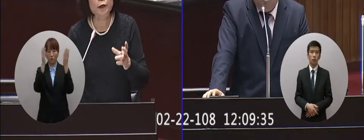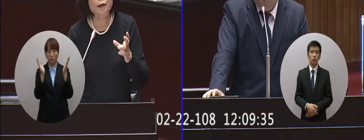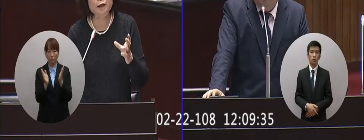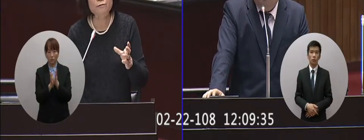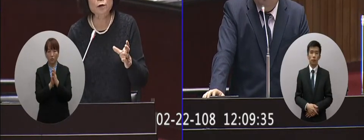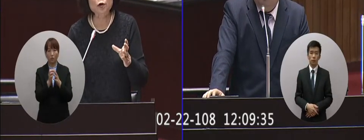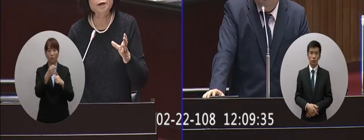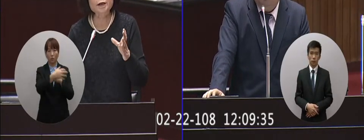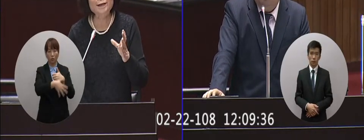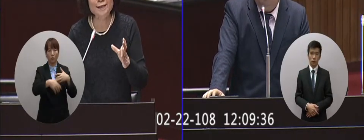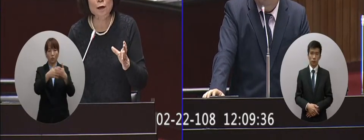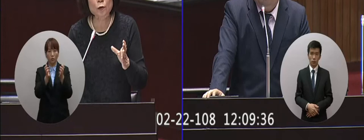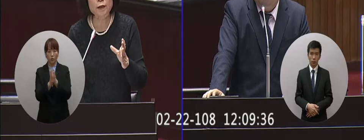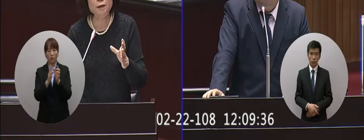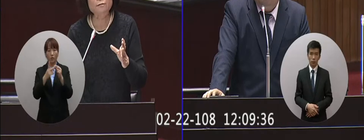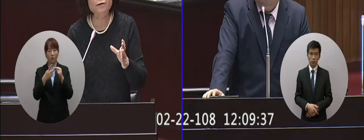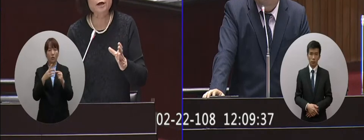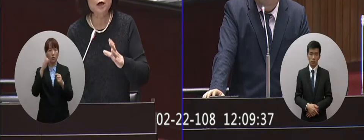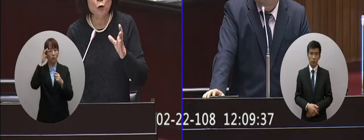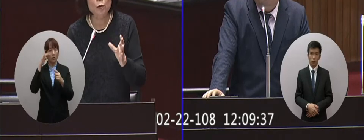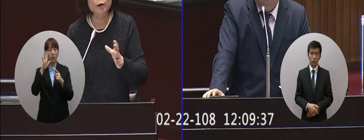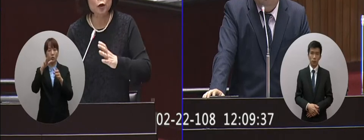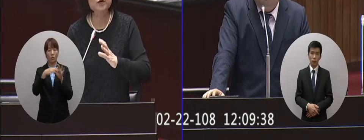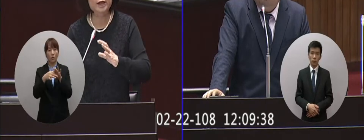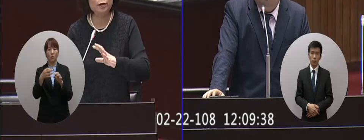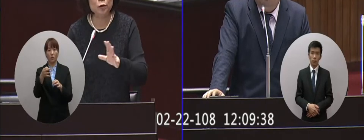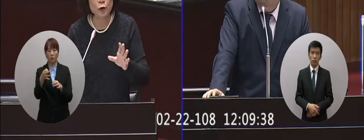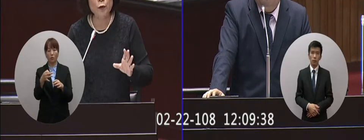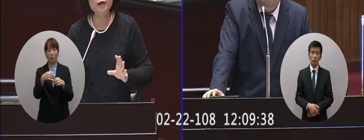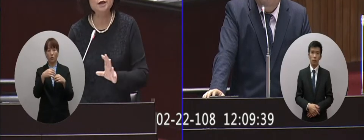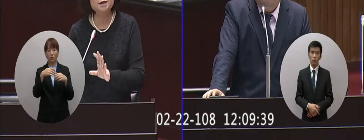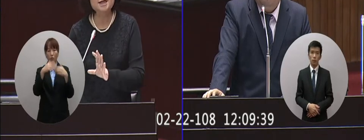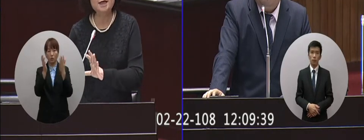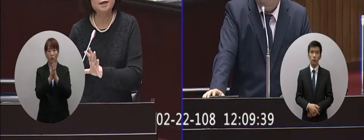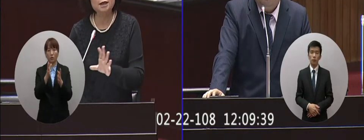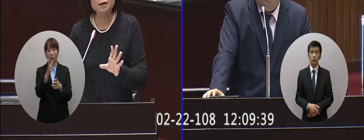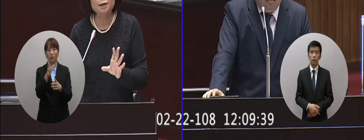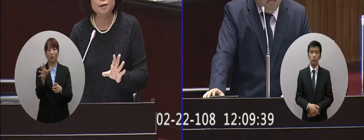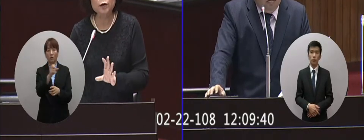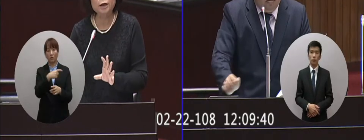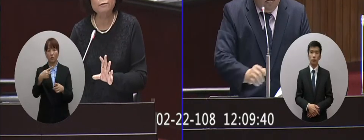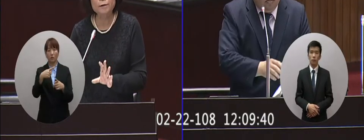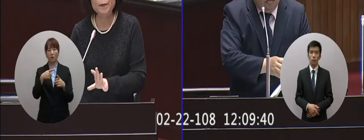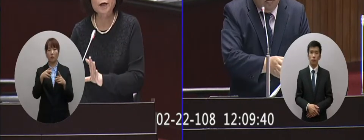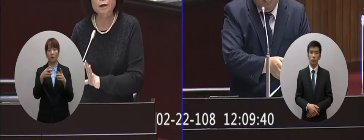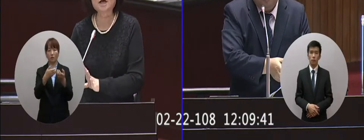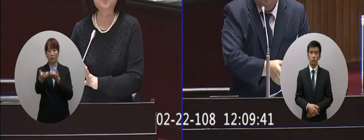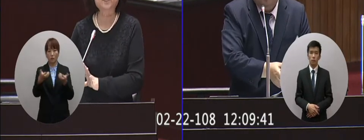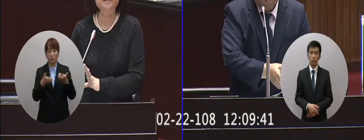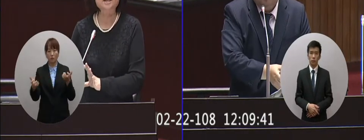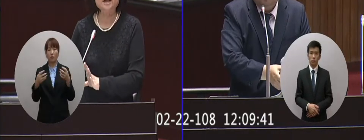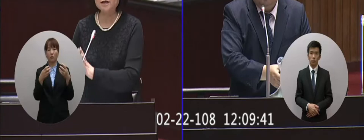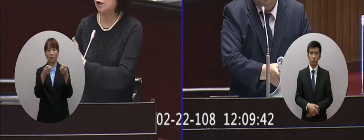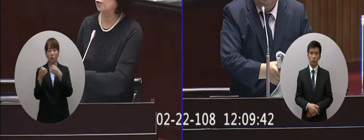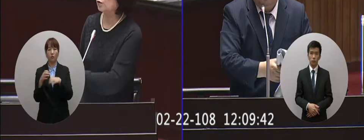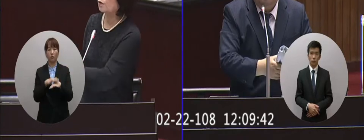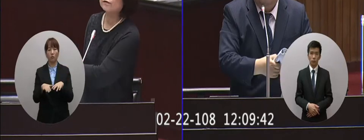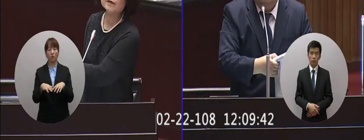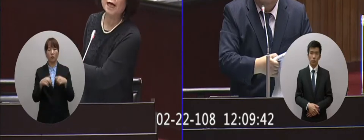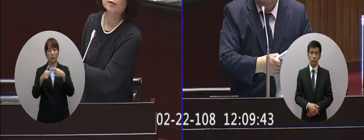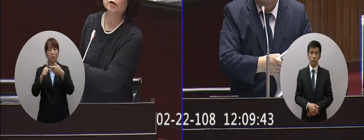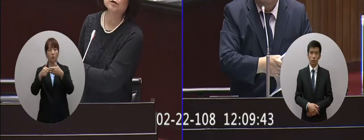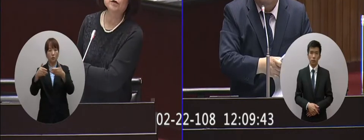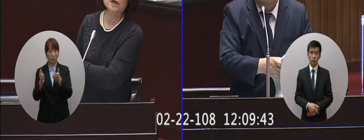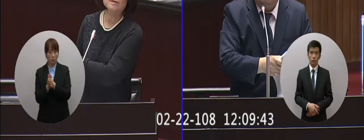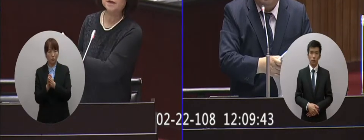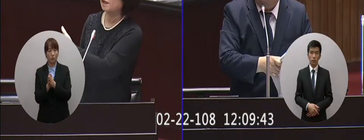有部会跟地方创生相关的经费，我们都会来做统一的这样的一个资源的分配跟讨论。那教育部的